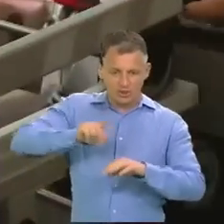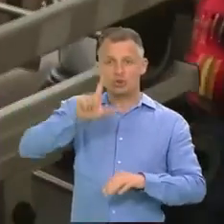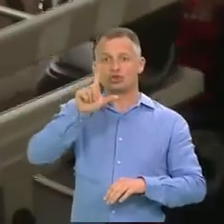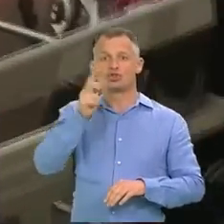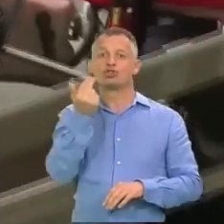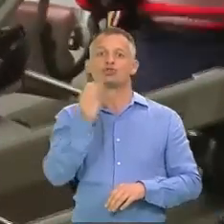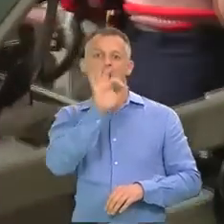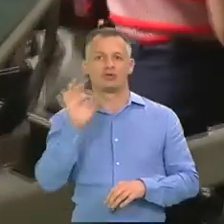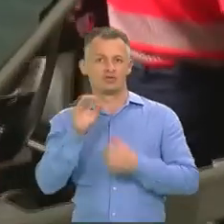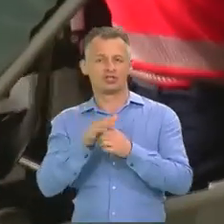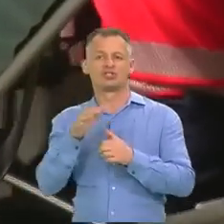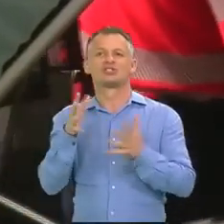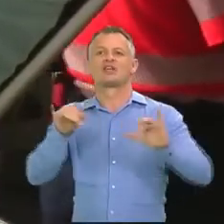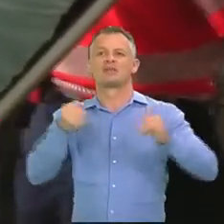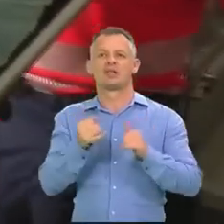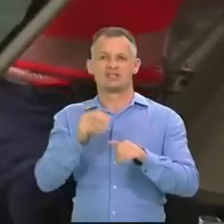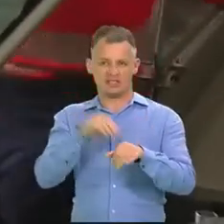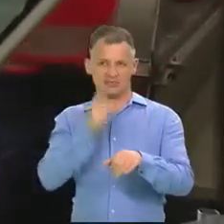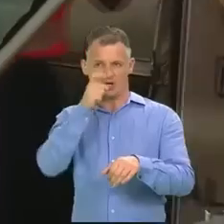rău? Cald, așa e?